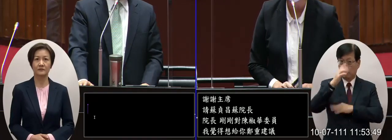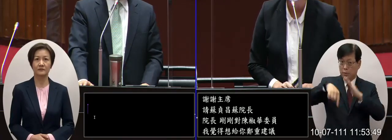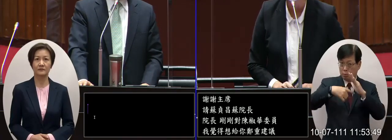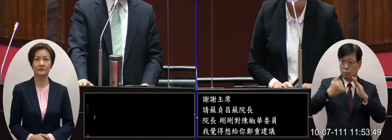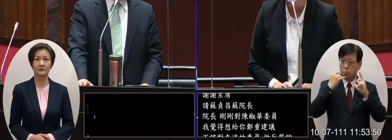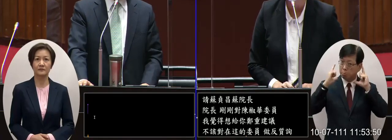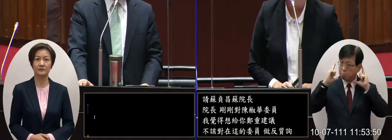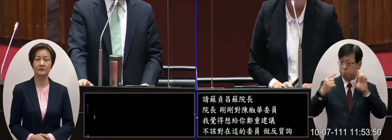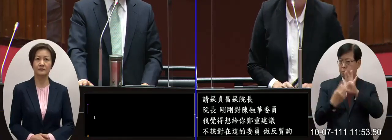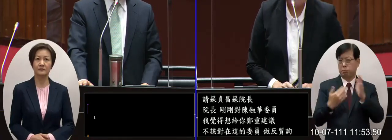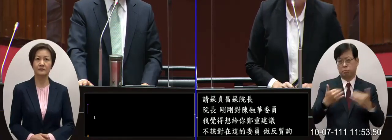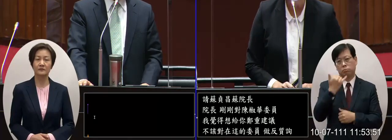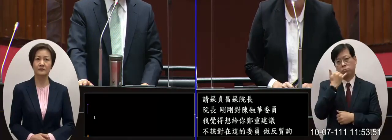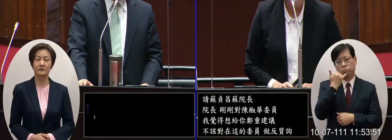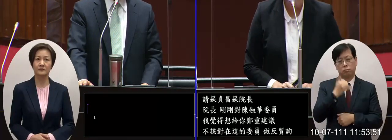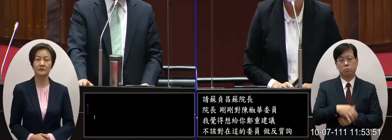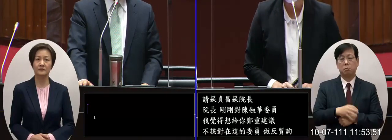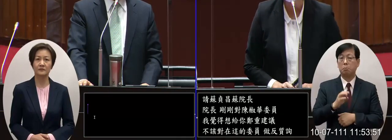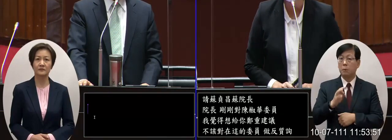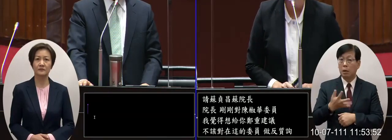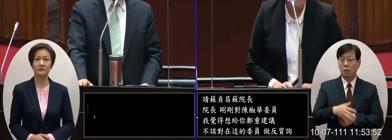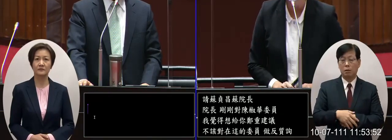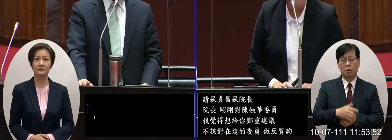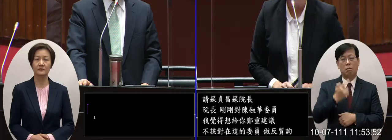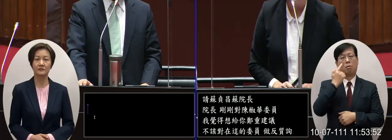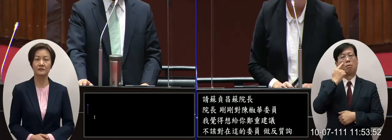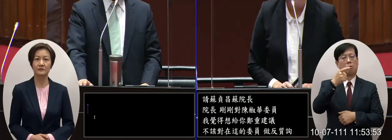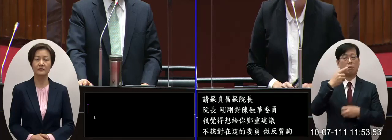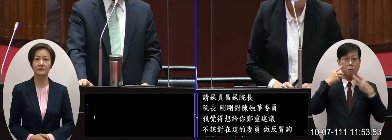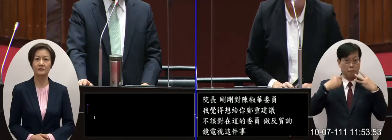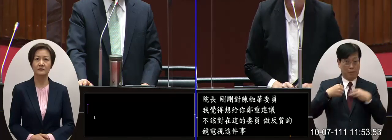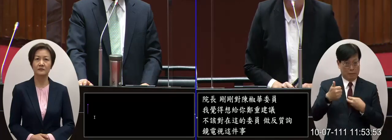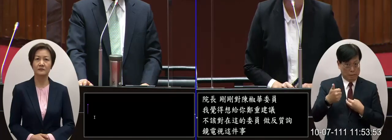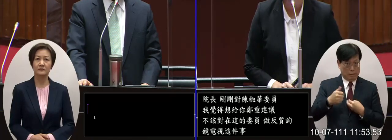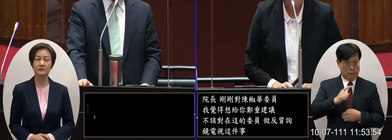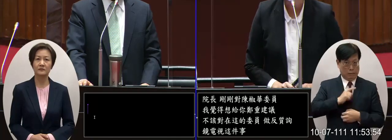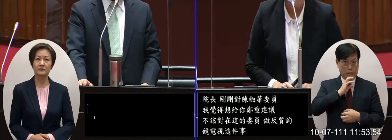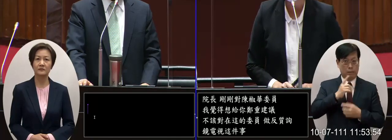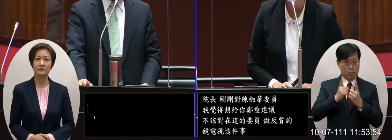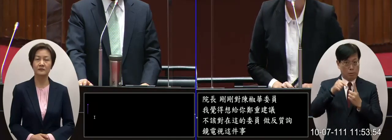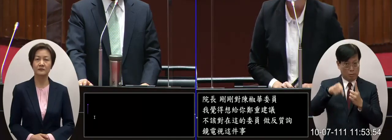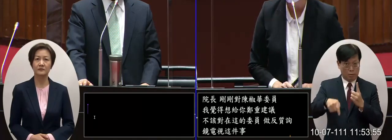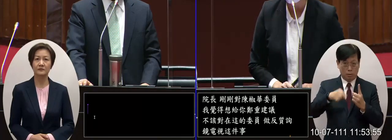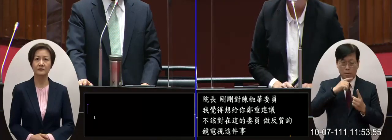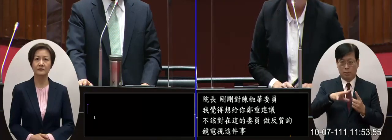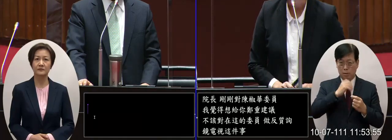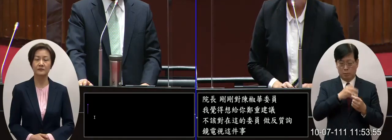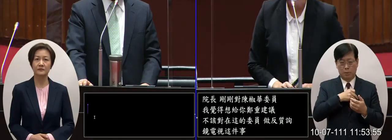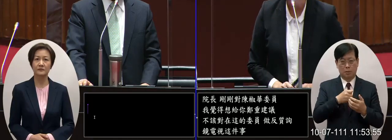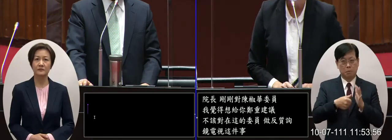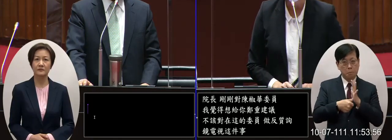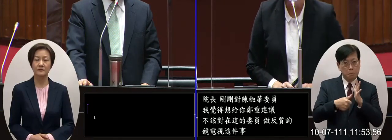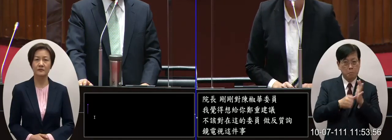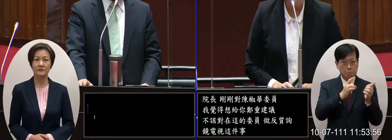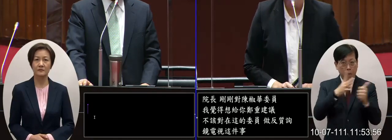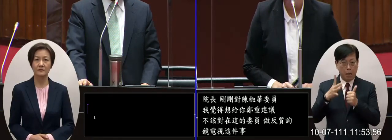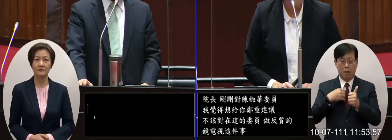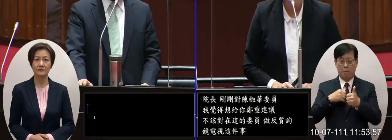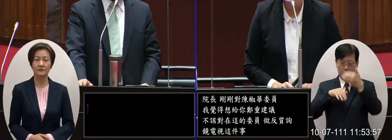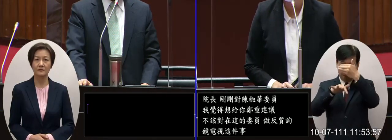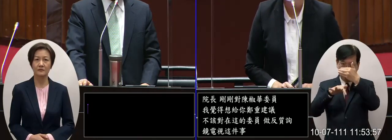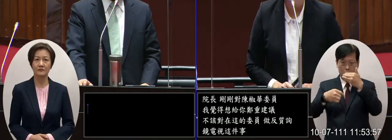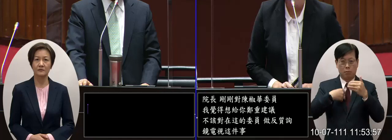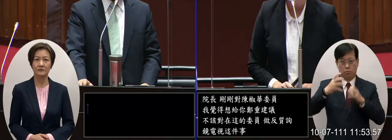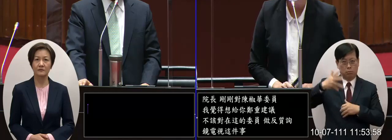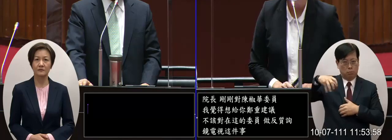来好好的说清楚，因为显然裴伟已经拿了这个府院的名号在侮辱我